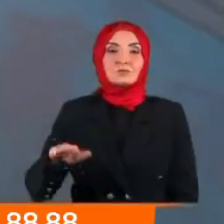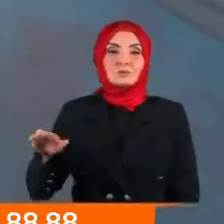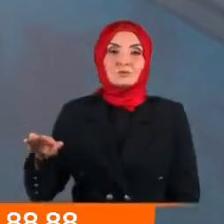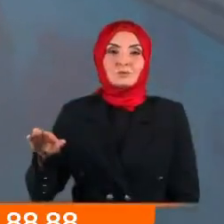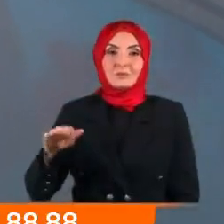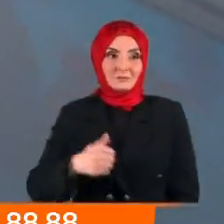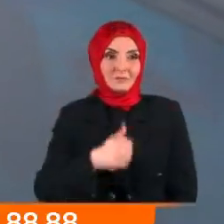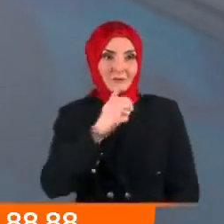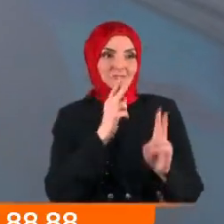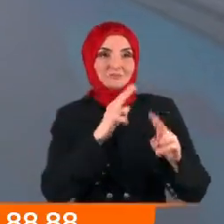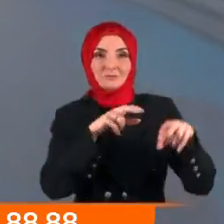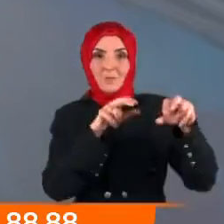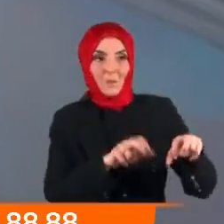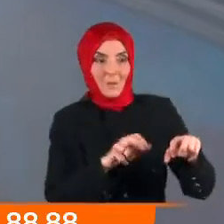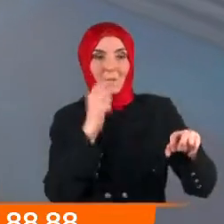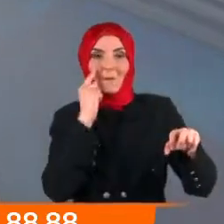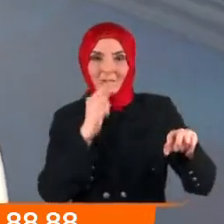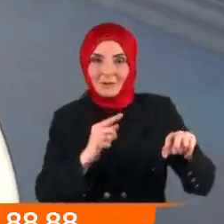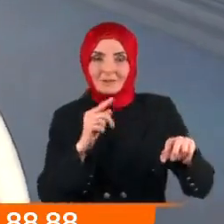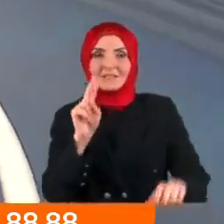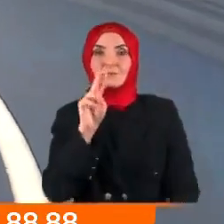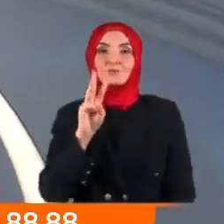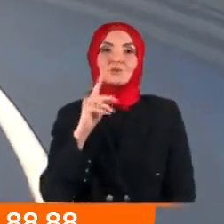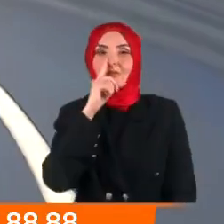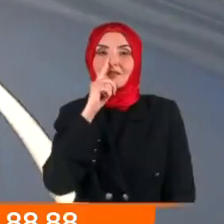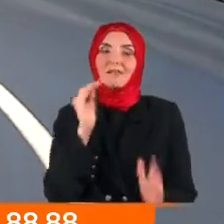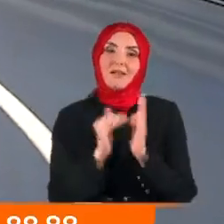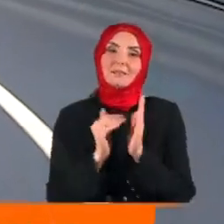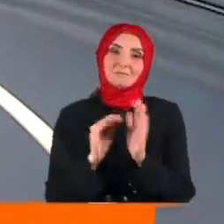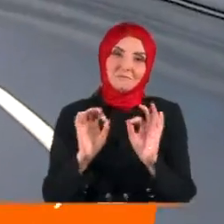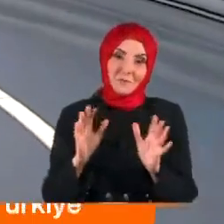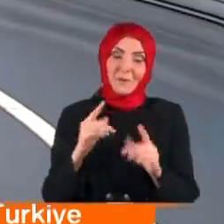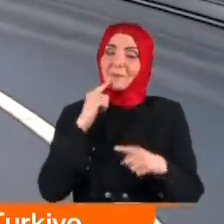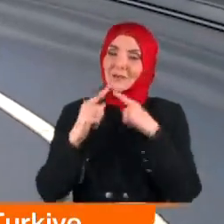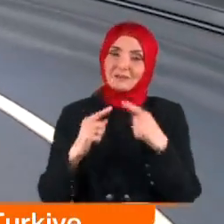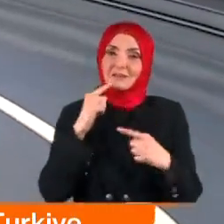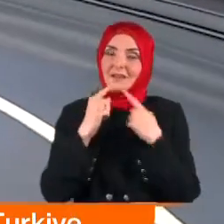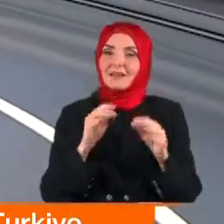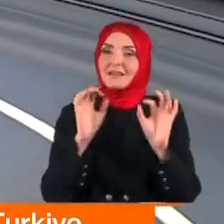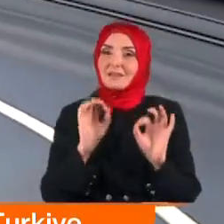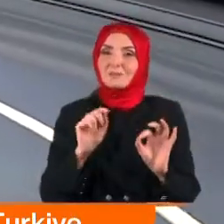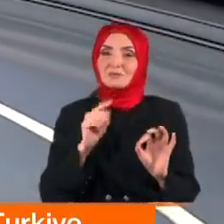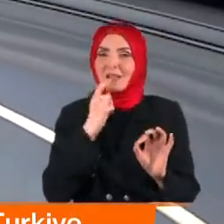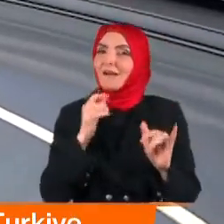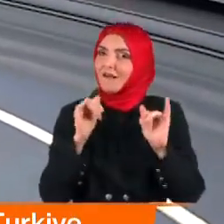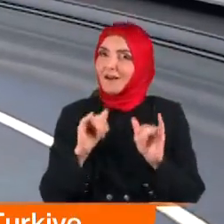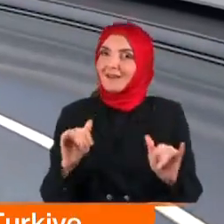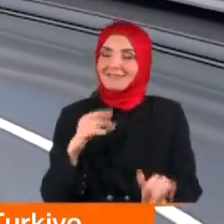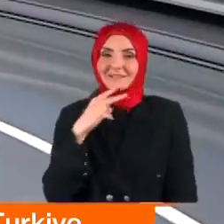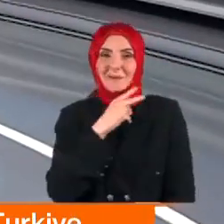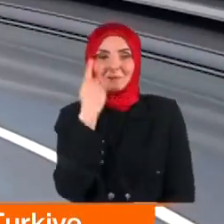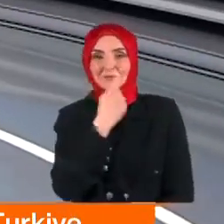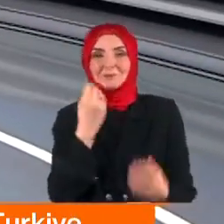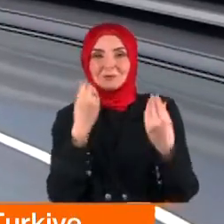Çocukların makam koltuklarına oturması bir 23 Nisan geleneği. Her yıl olduğu gibi bu yılda o anlarda renkli sohbetler yaşandı.